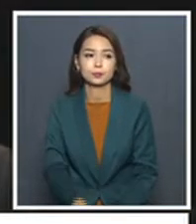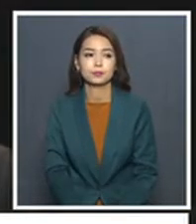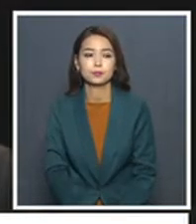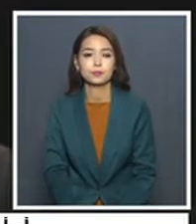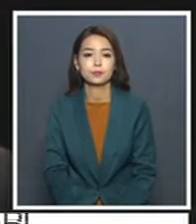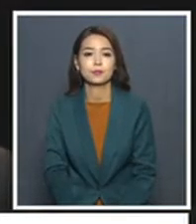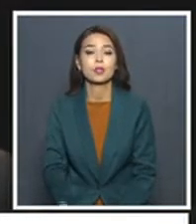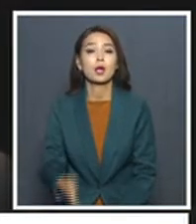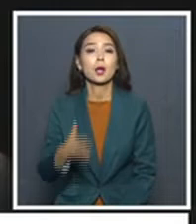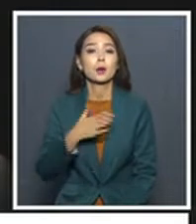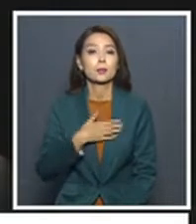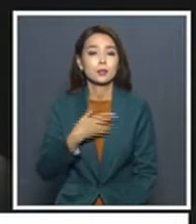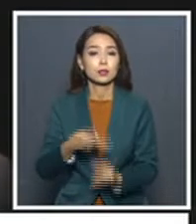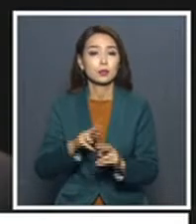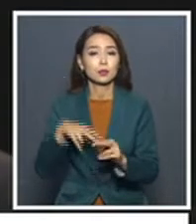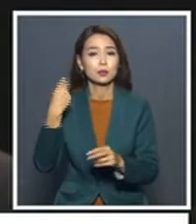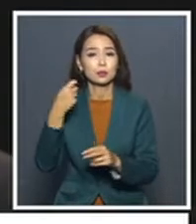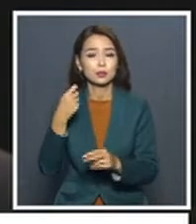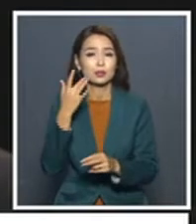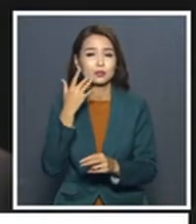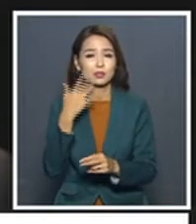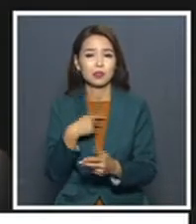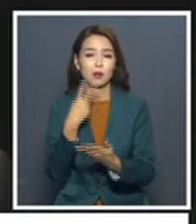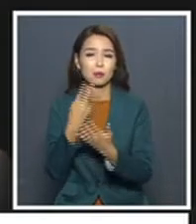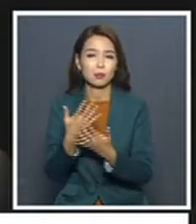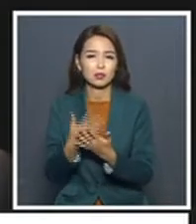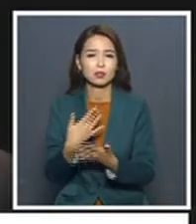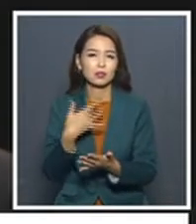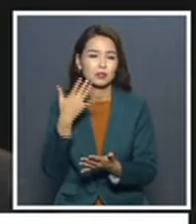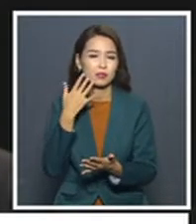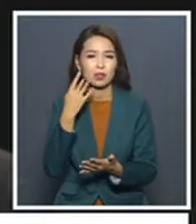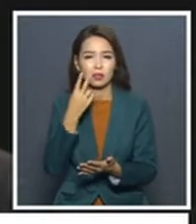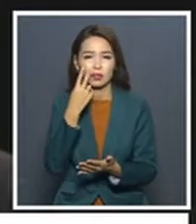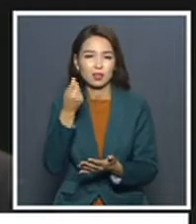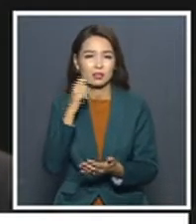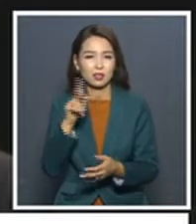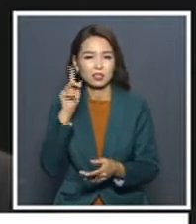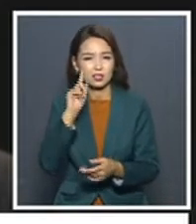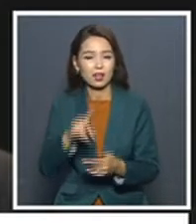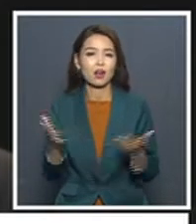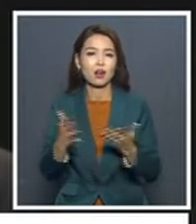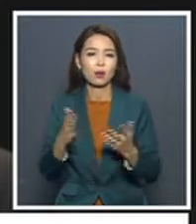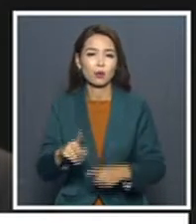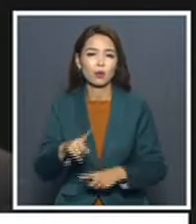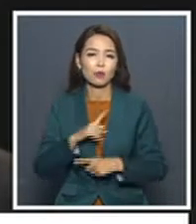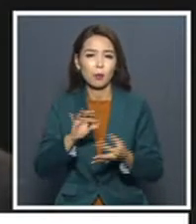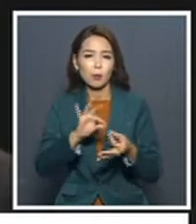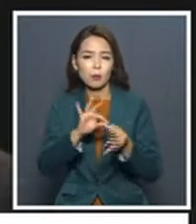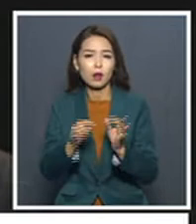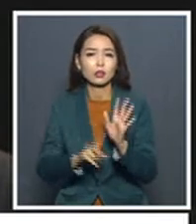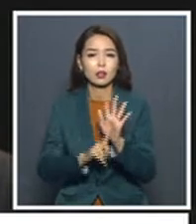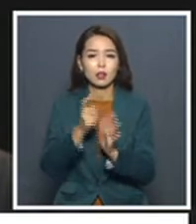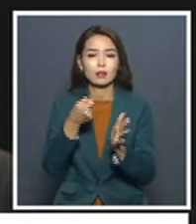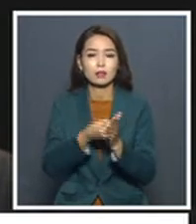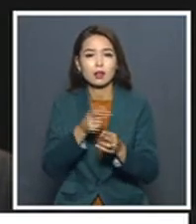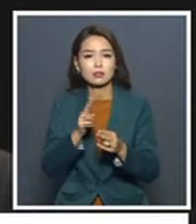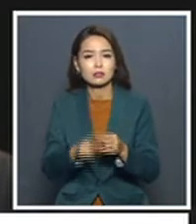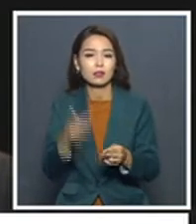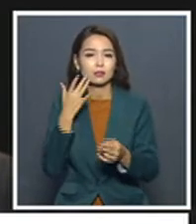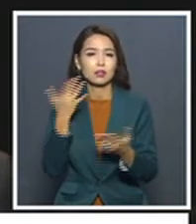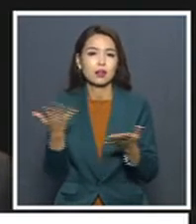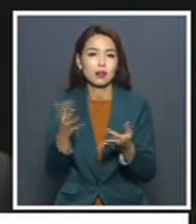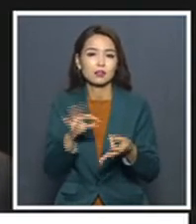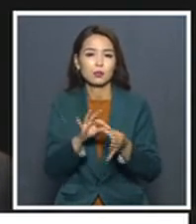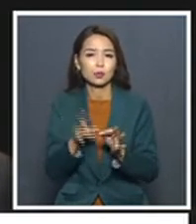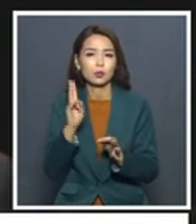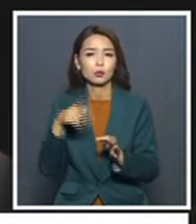Негізі премьерадан кейін фильмді көрмейтінмін, өйткені сценарийдің үтір нүктесіне дейін білесің. Бүгін басынан аяғына дейін фильмді тамашалап, залда